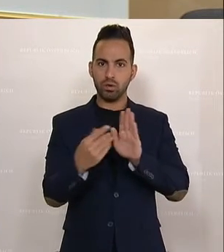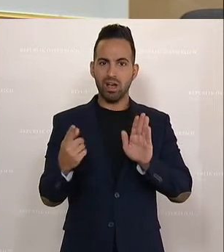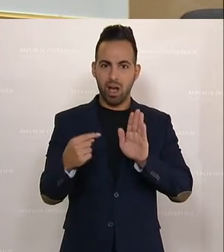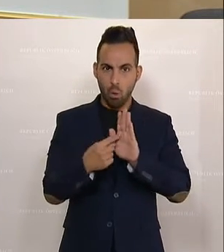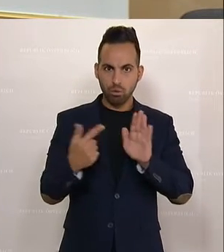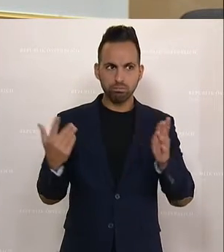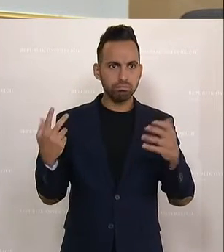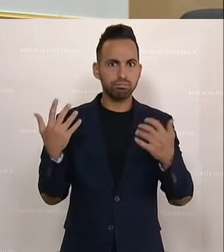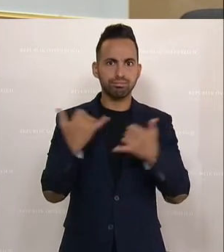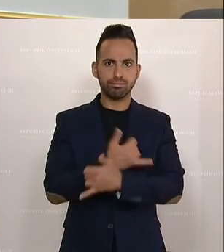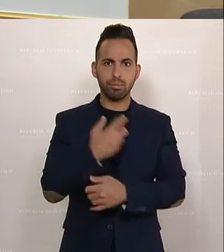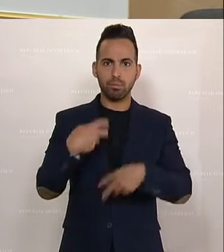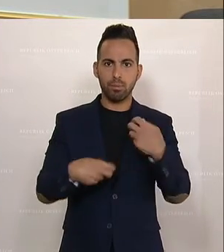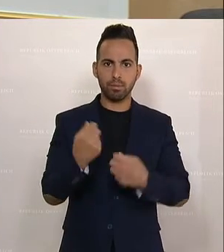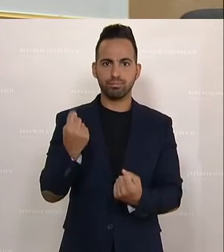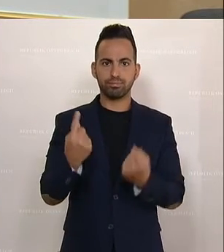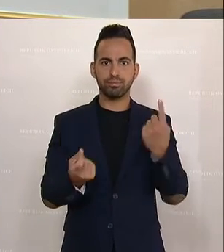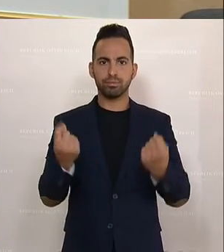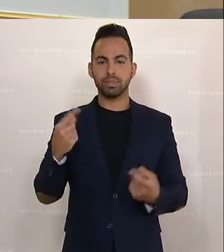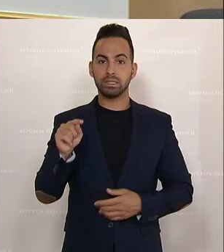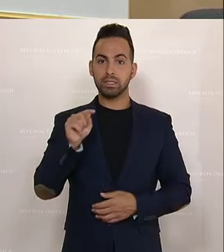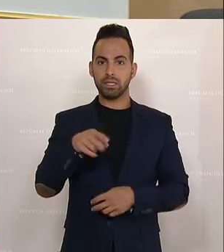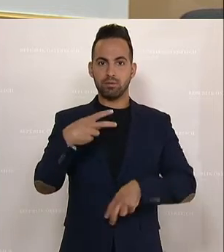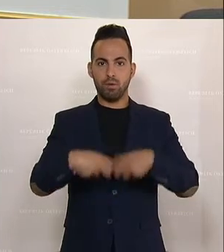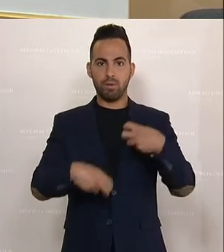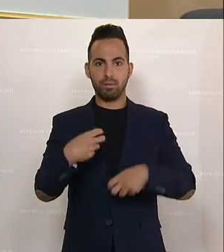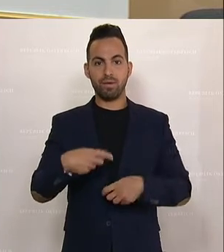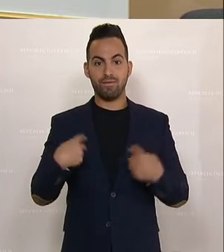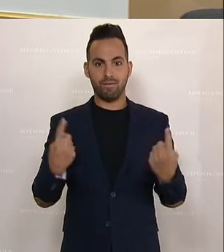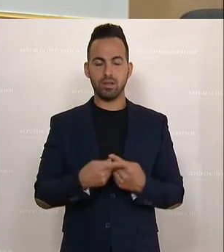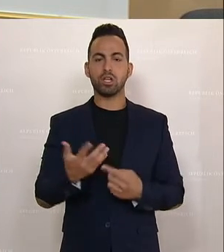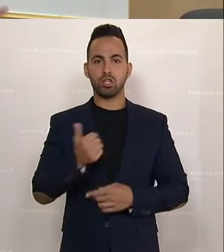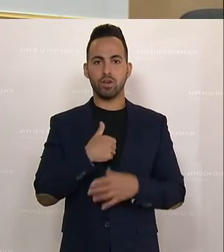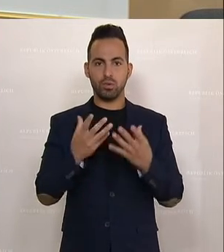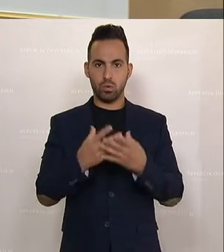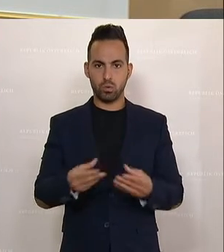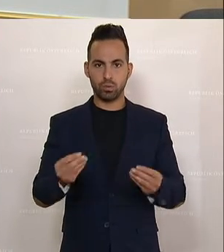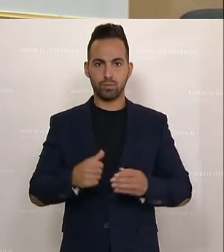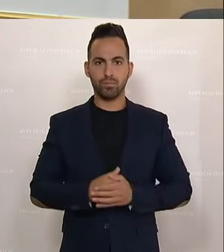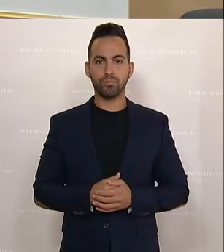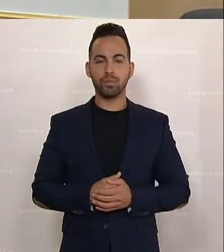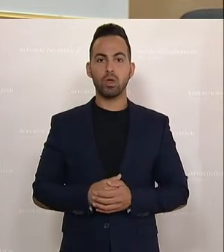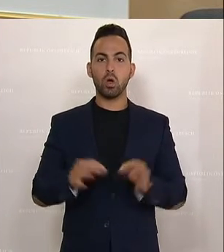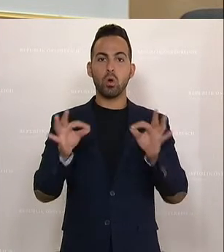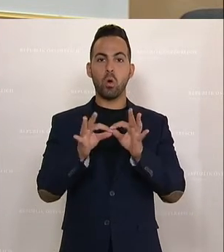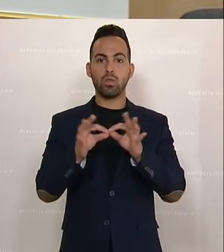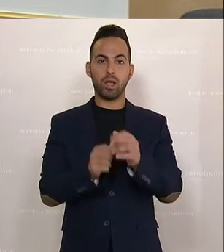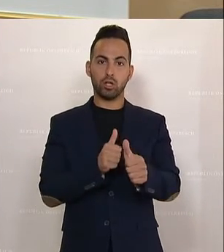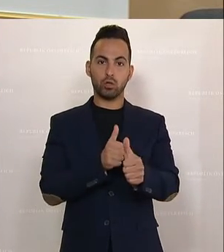zu Problemen geführt hat. Auch dieses Problem konnten wir lösen. Probleme mit dem Contact Tracing,